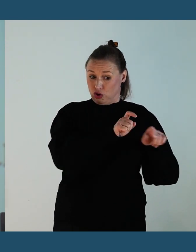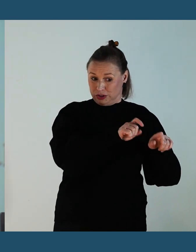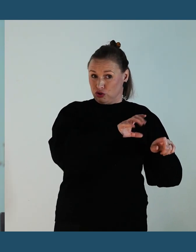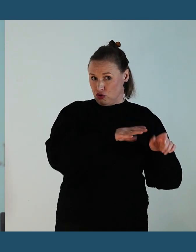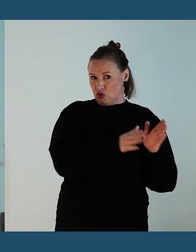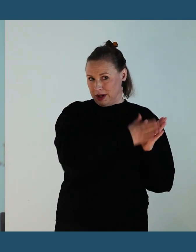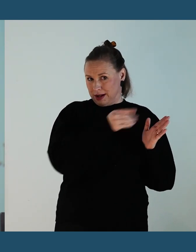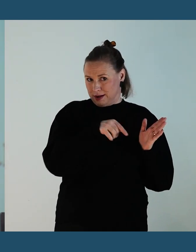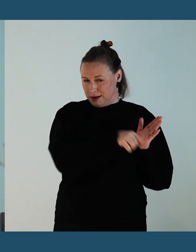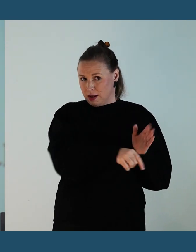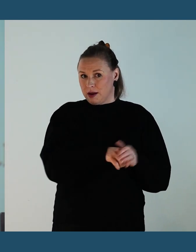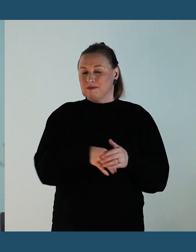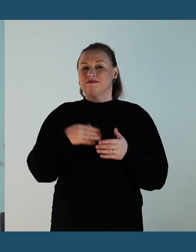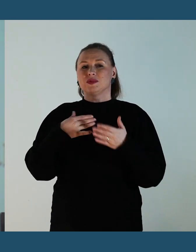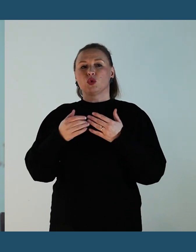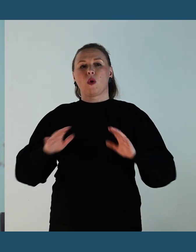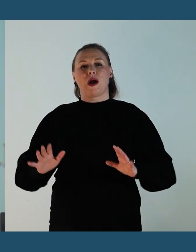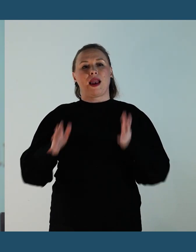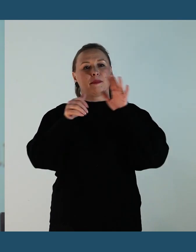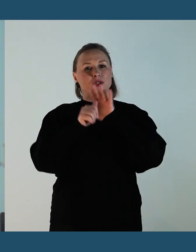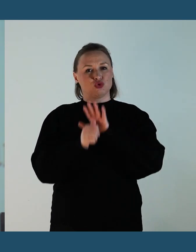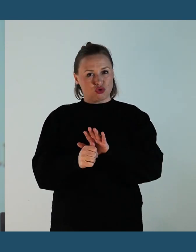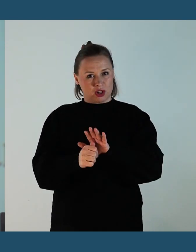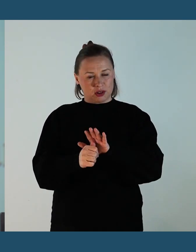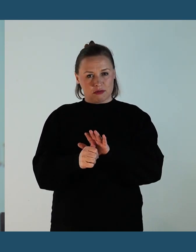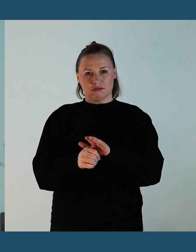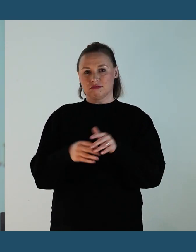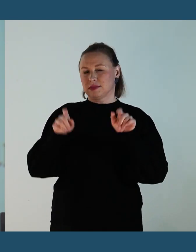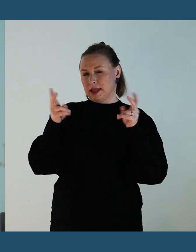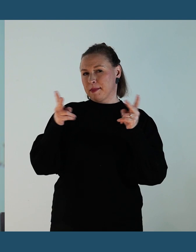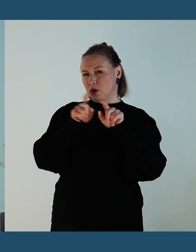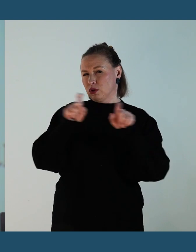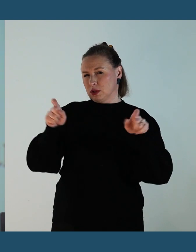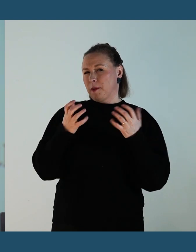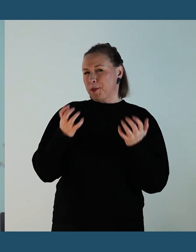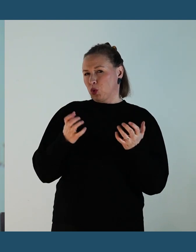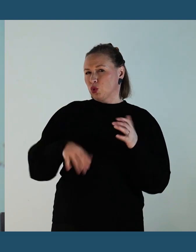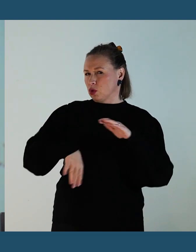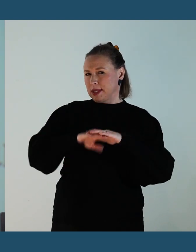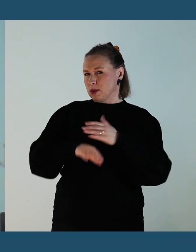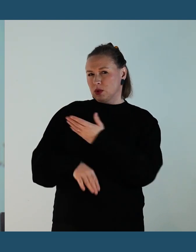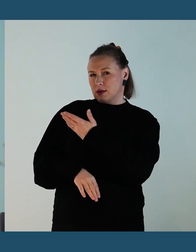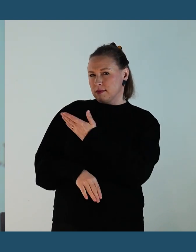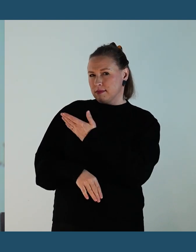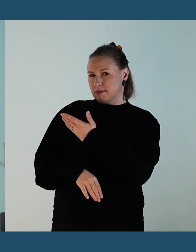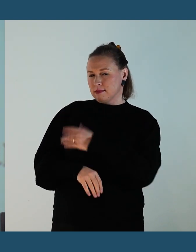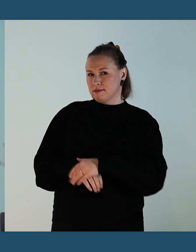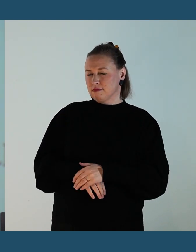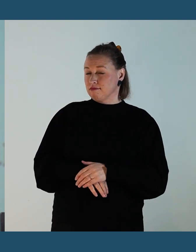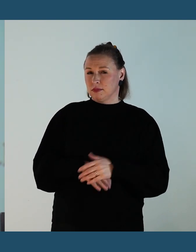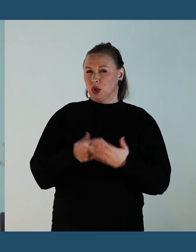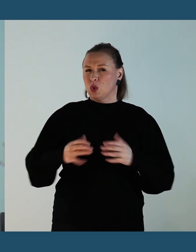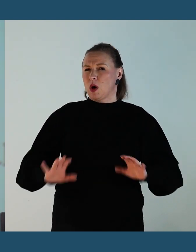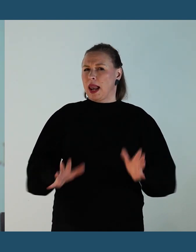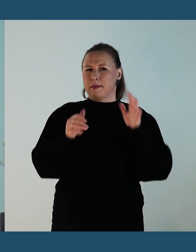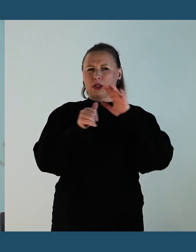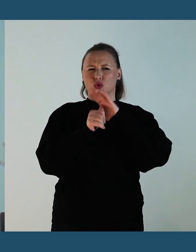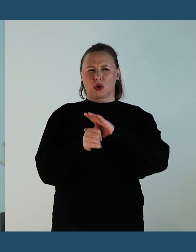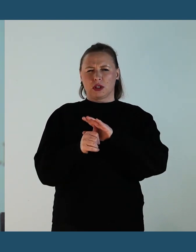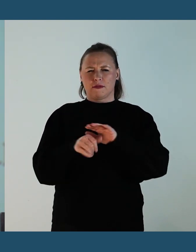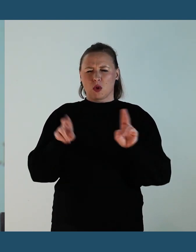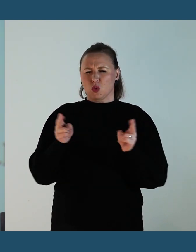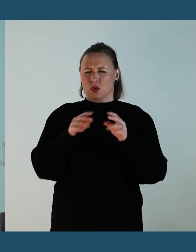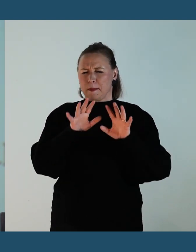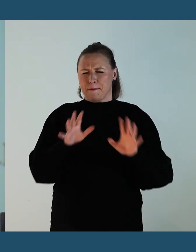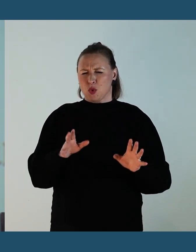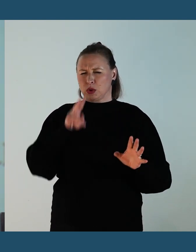työelämän syrjintä. Eli se on saanut ihan uusia graaveja muotoja ja ikäsyrjintä